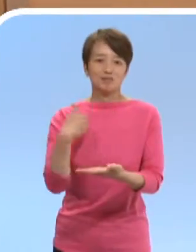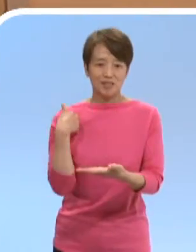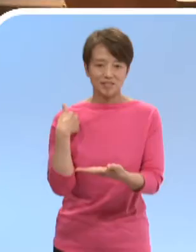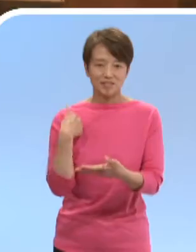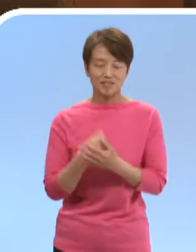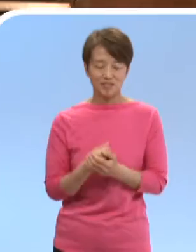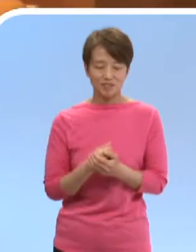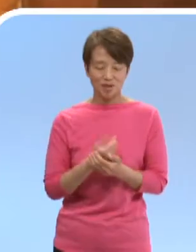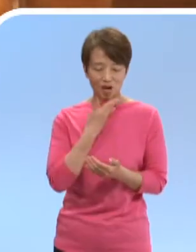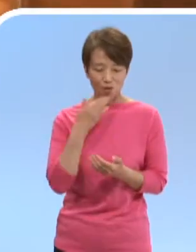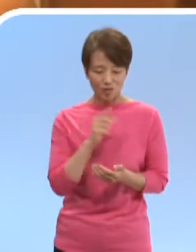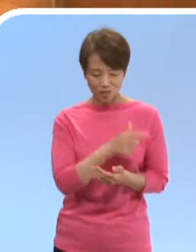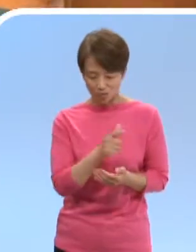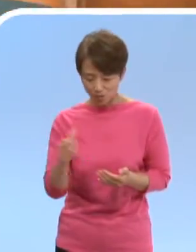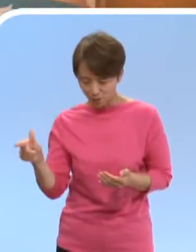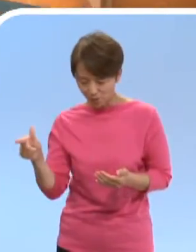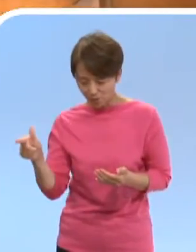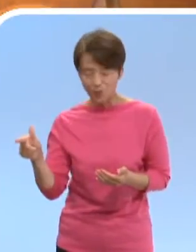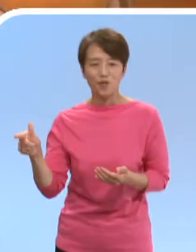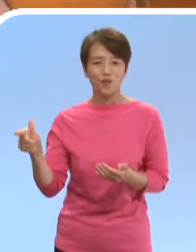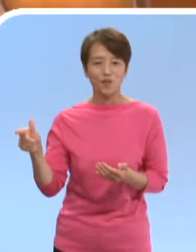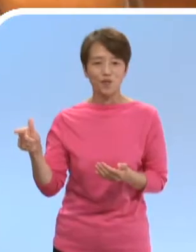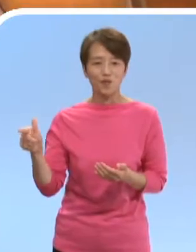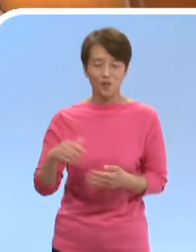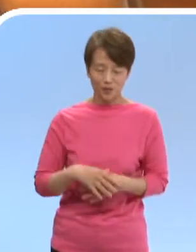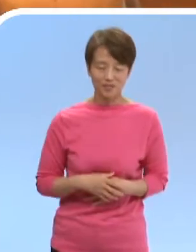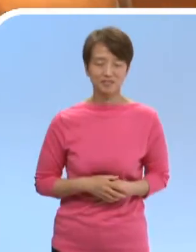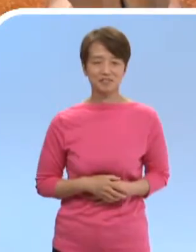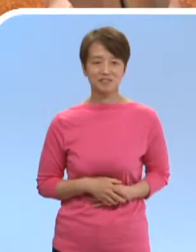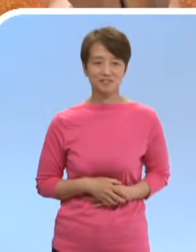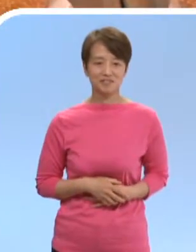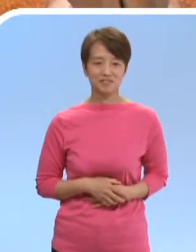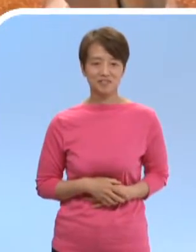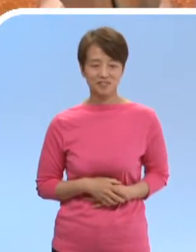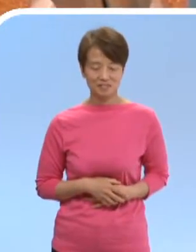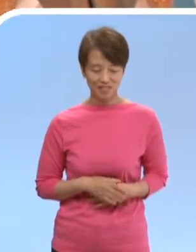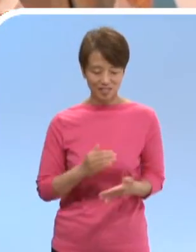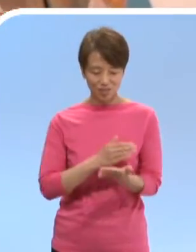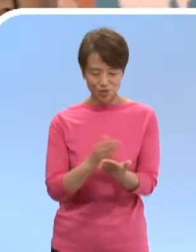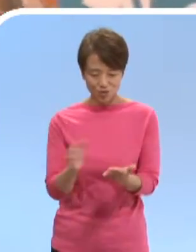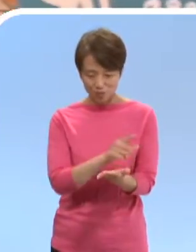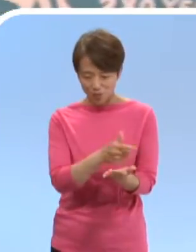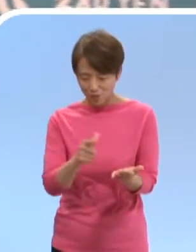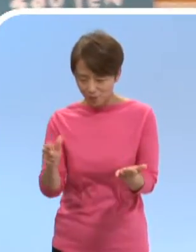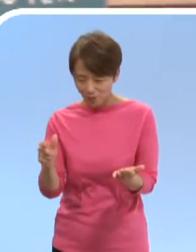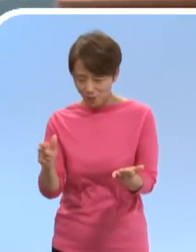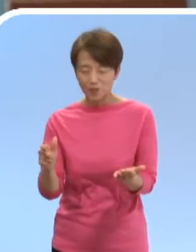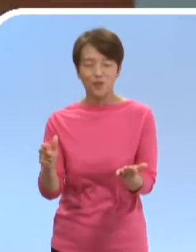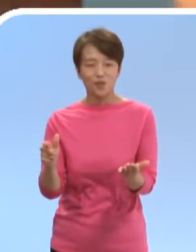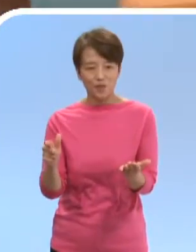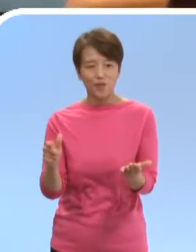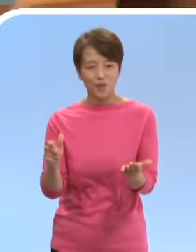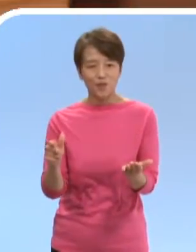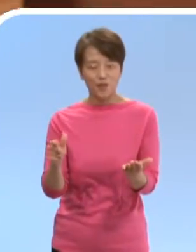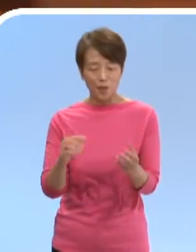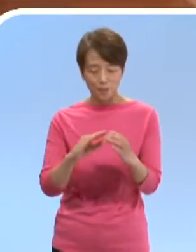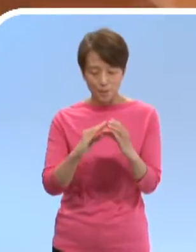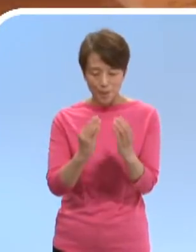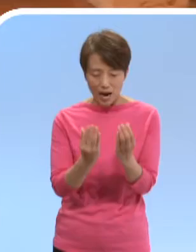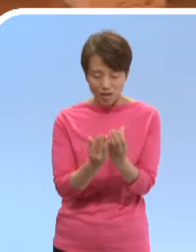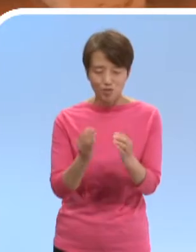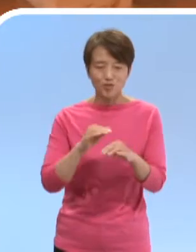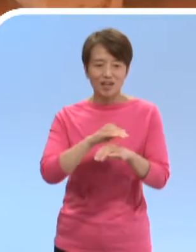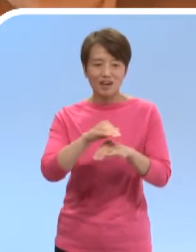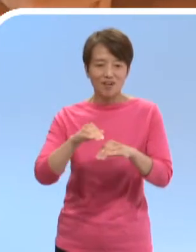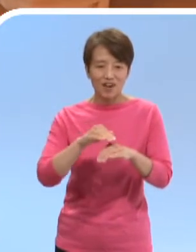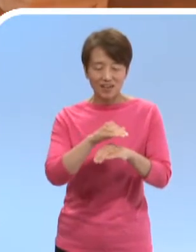。 美味しそうなのがずらりと並んでますね。 ありがとうございます。 うわー、いろんな種類もあって本当に丸々